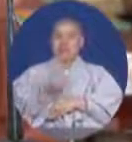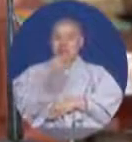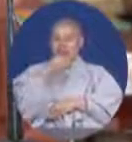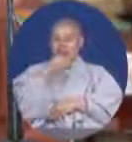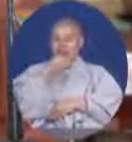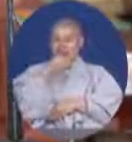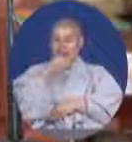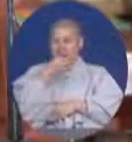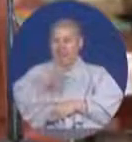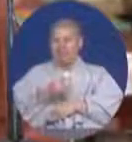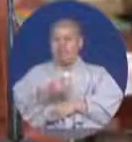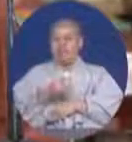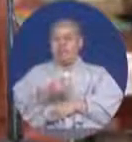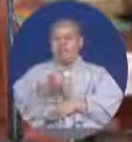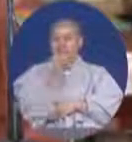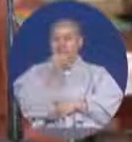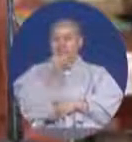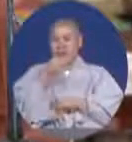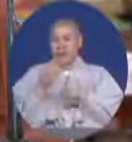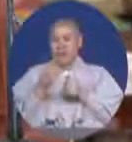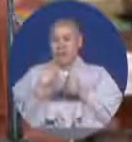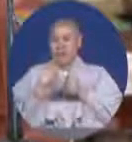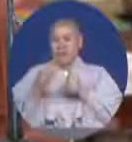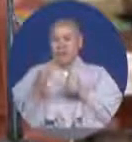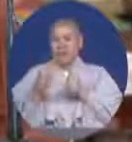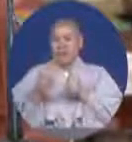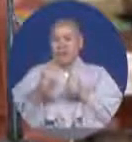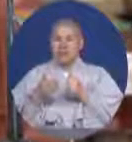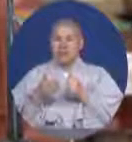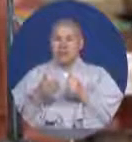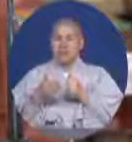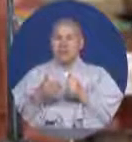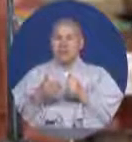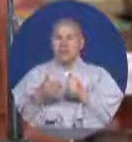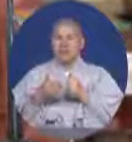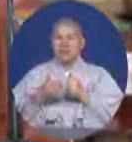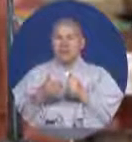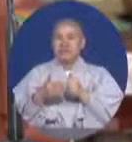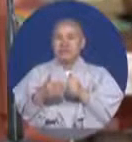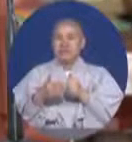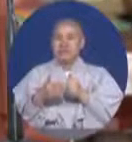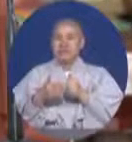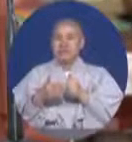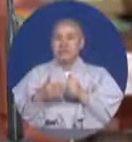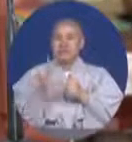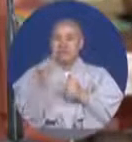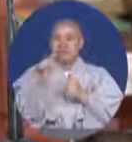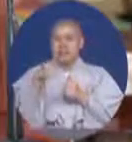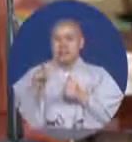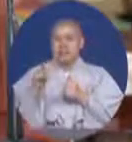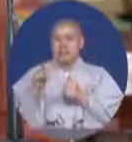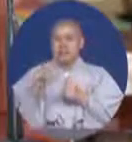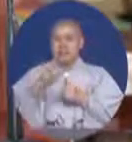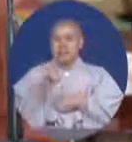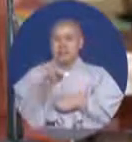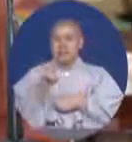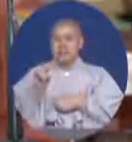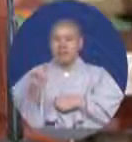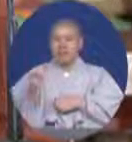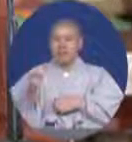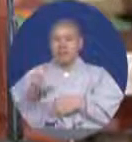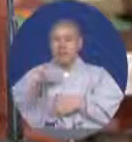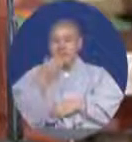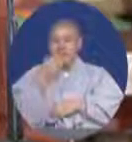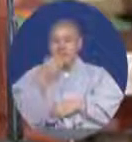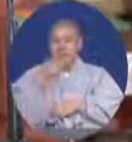탐욕과 애착, 탐심, 애착. 이 탐심과 가래. 이 가래라는 게 이게